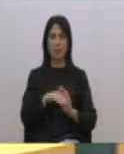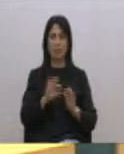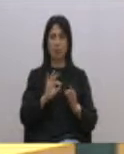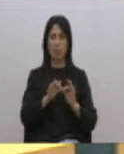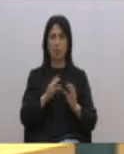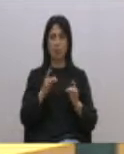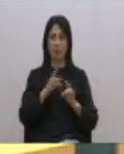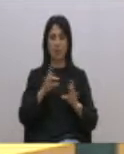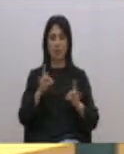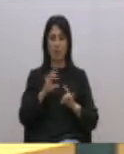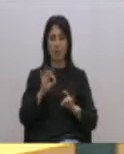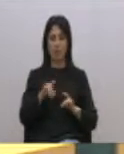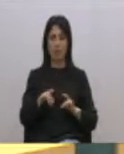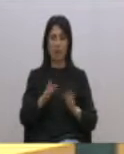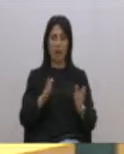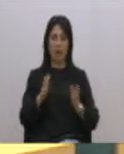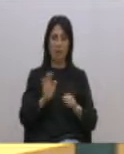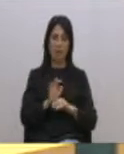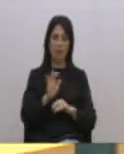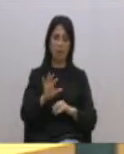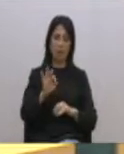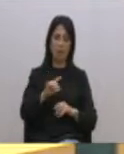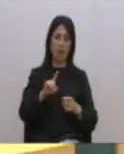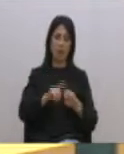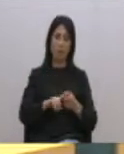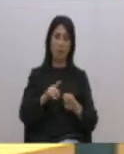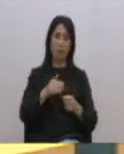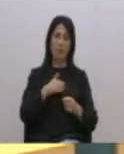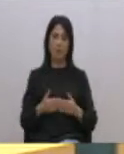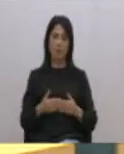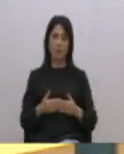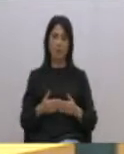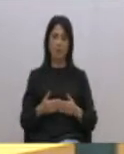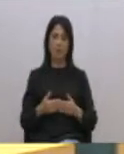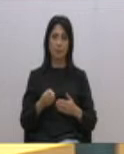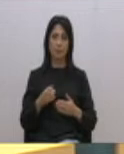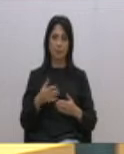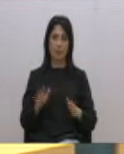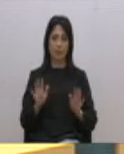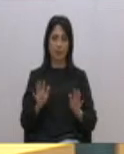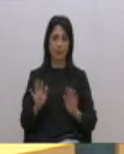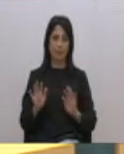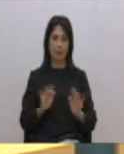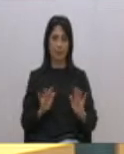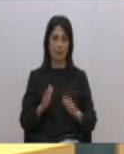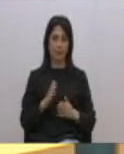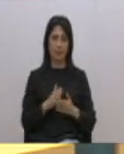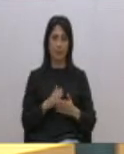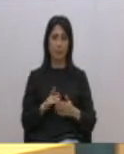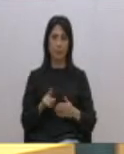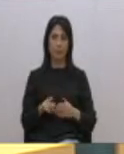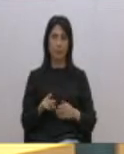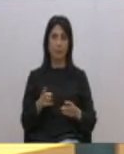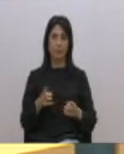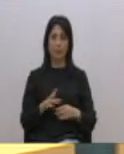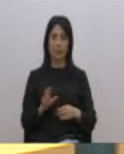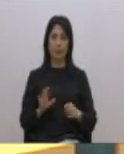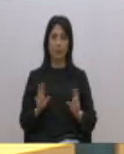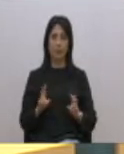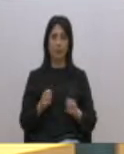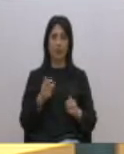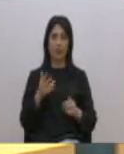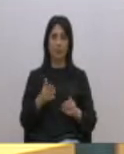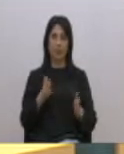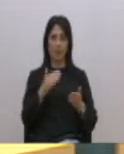კონკრეტულ დღესასწაულებზე ამანათების შეგზანვასთან დაკავშირებით და მინდა გითხრათ რომ კიდევ უფრო მეტი მოქნილობა არსებობს, იმიტომ რომ ამას არ სჭირდება